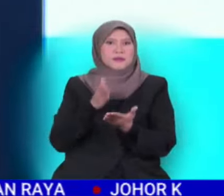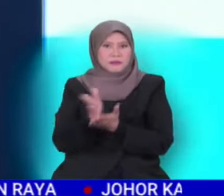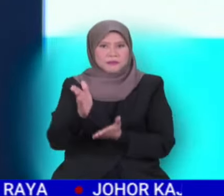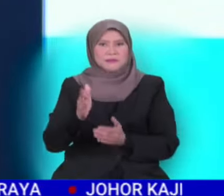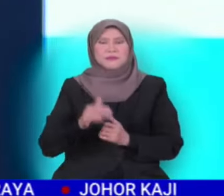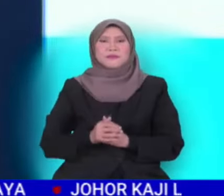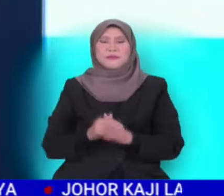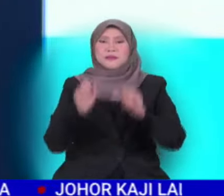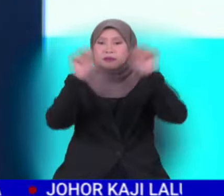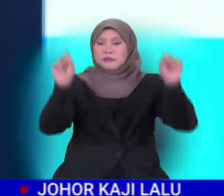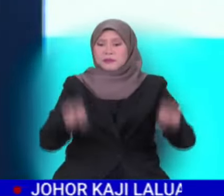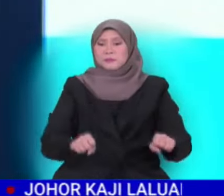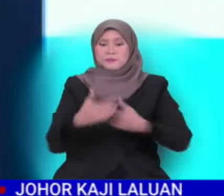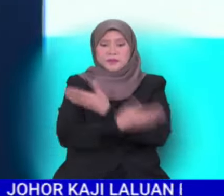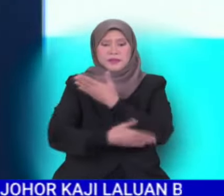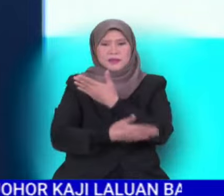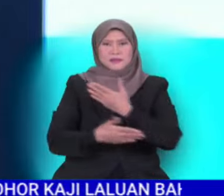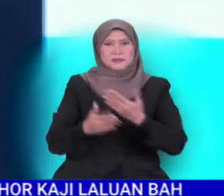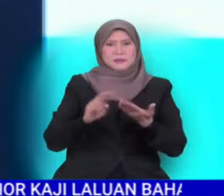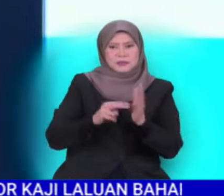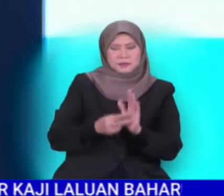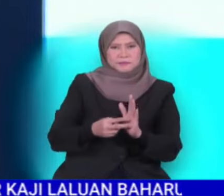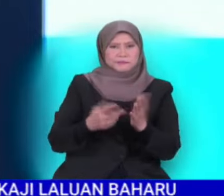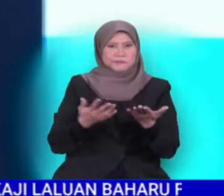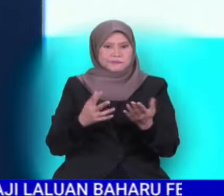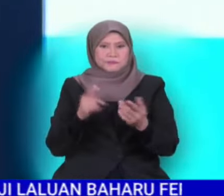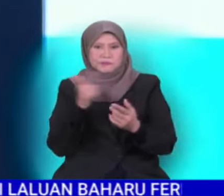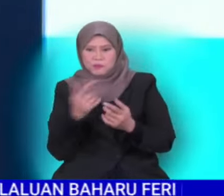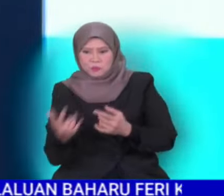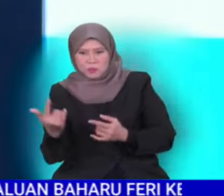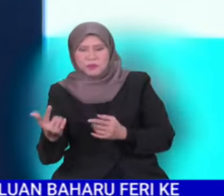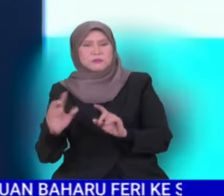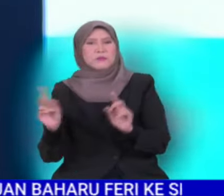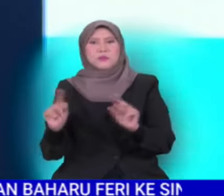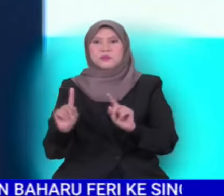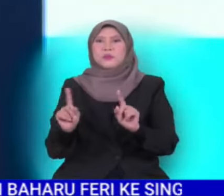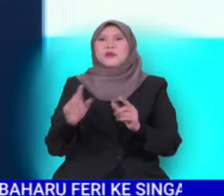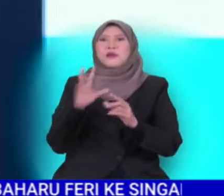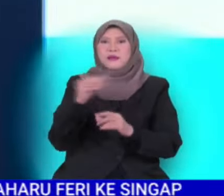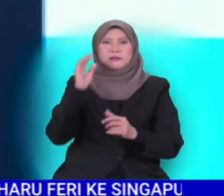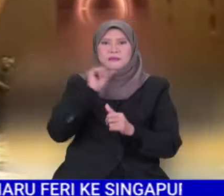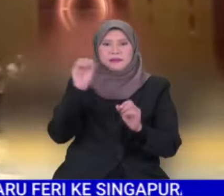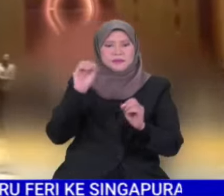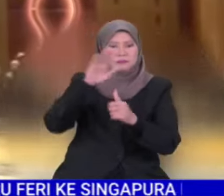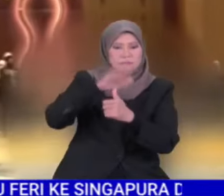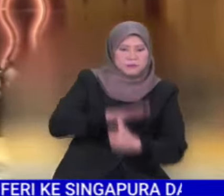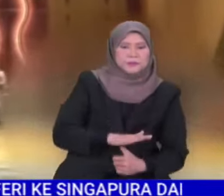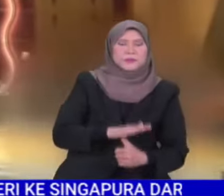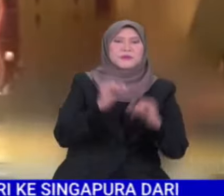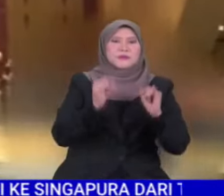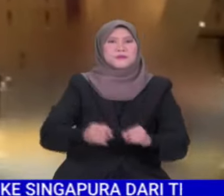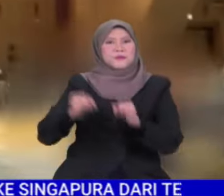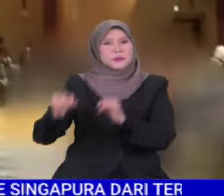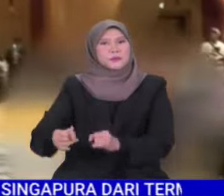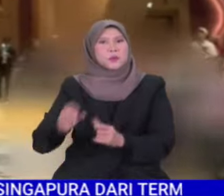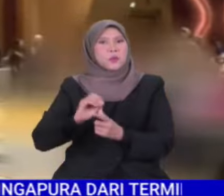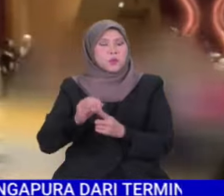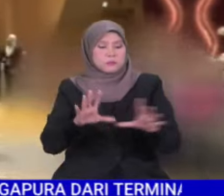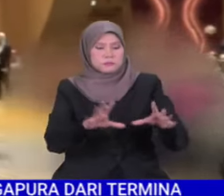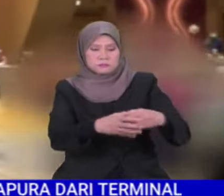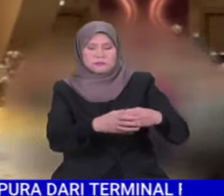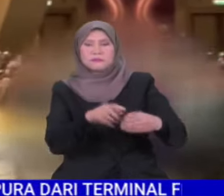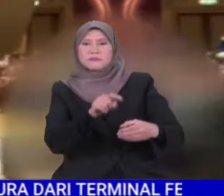menegakkan sistem negara yang tidak memilih bulu dalam melaksanakan tanggungjawab mereka serta tidak menindas, menekan individu atau puak